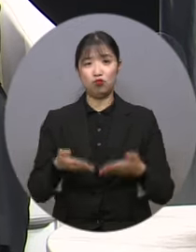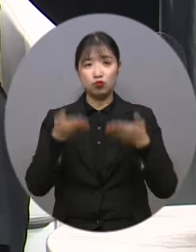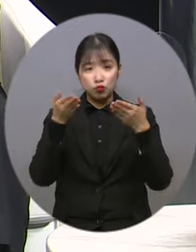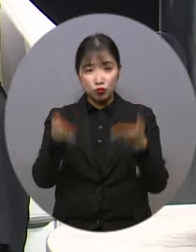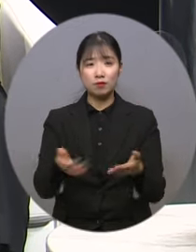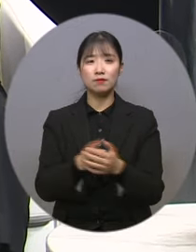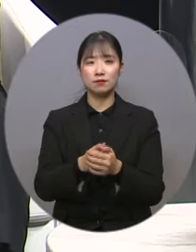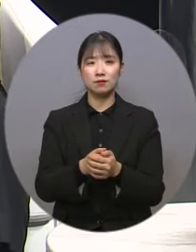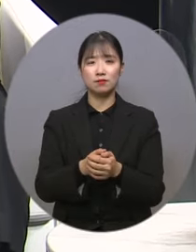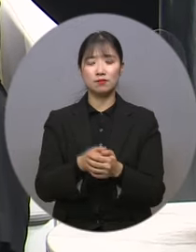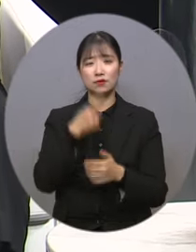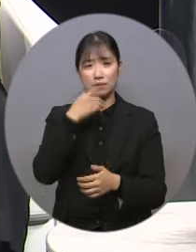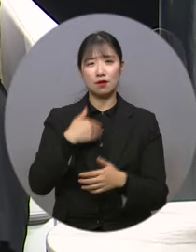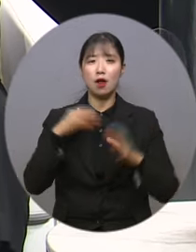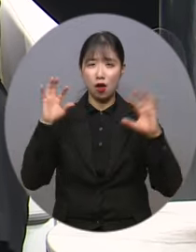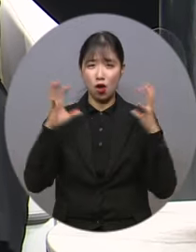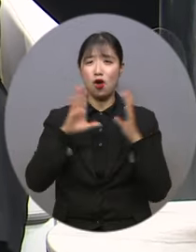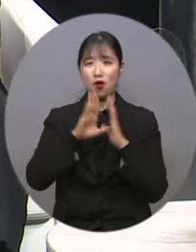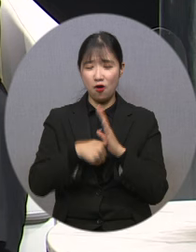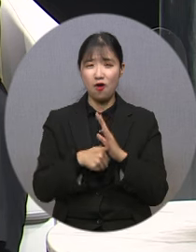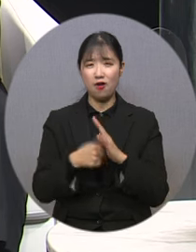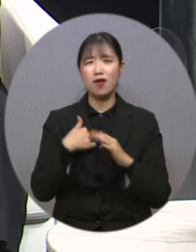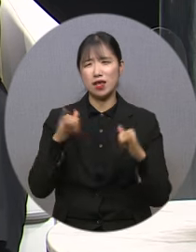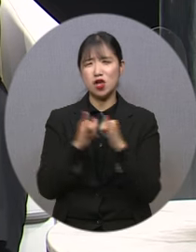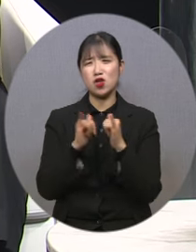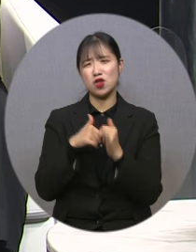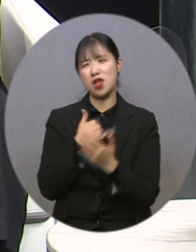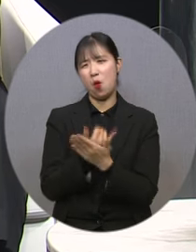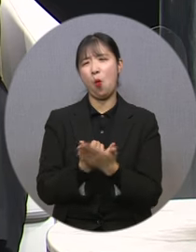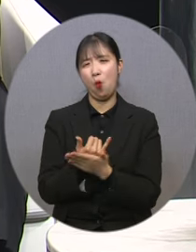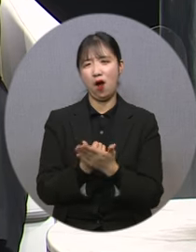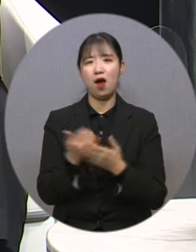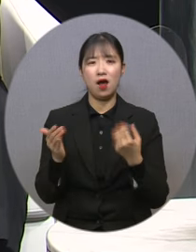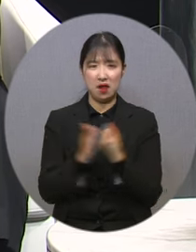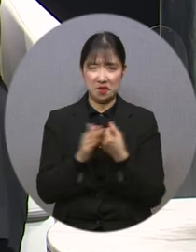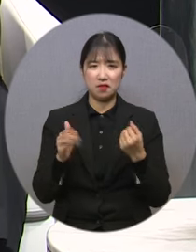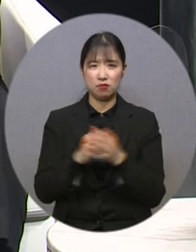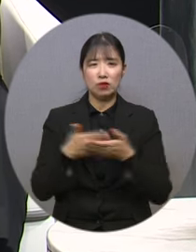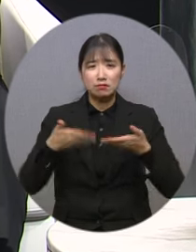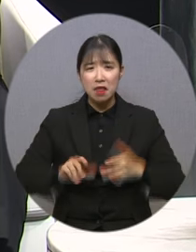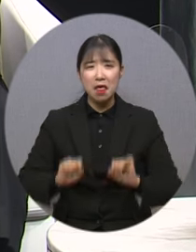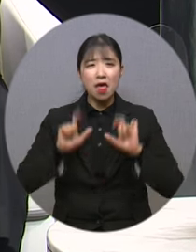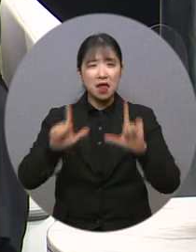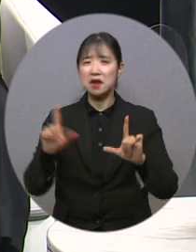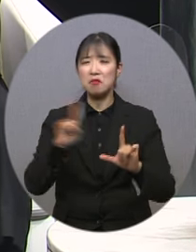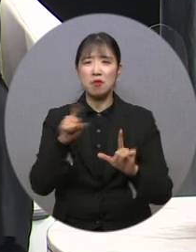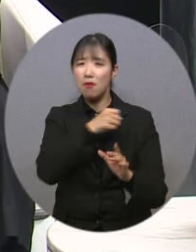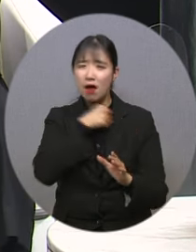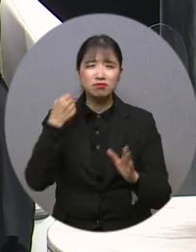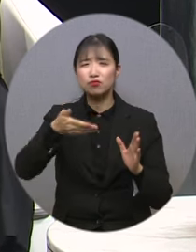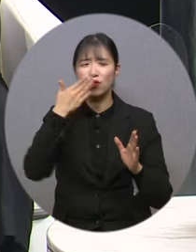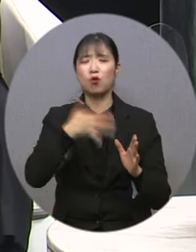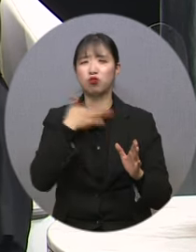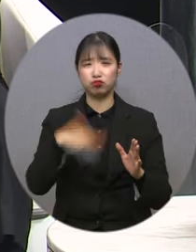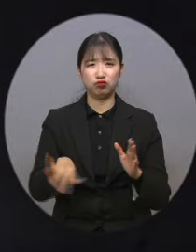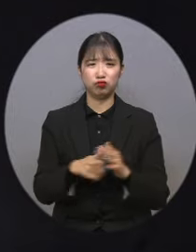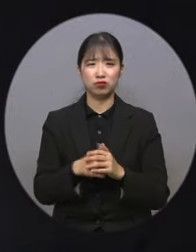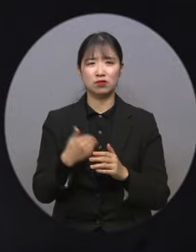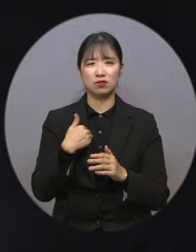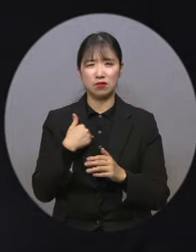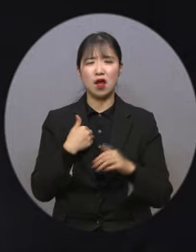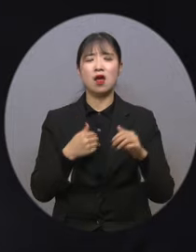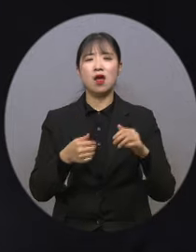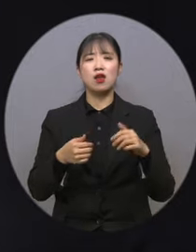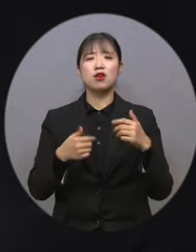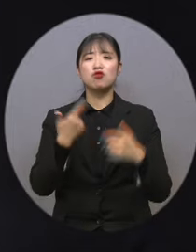생일날 그걸 나는 그래서 전쟁 후 하니까 생일을 한번 먹어본 적이 없잖아요 아 6.25 때 나선 오십 년이